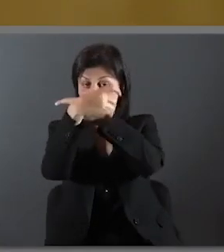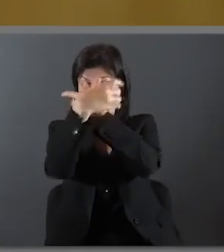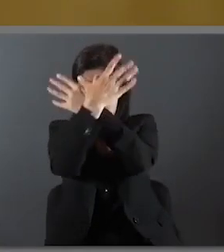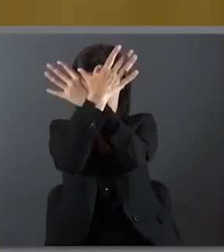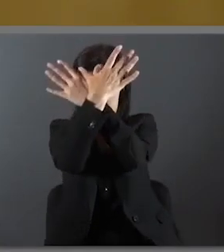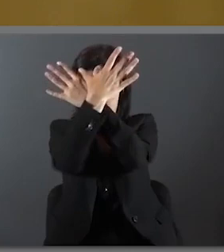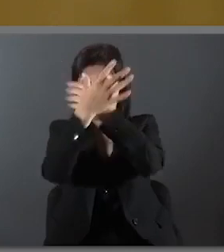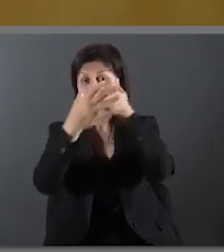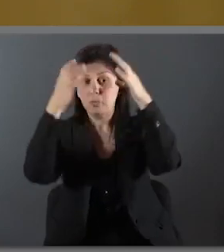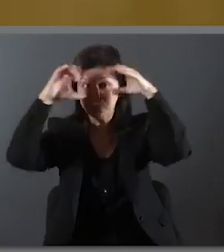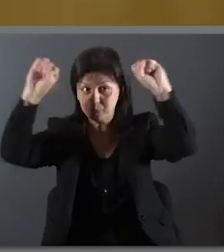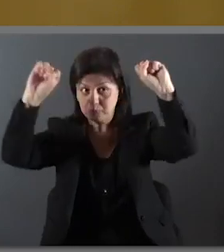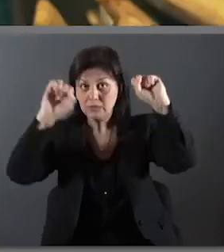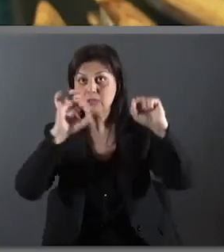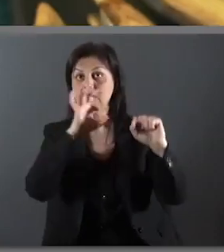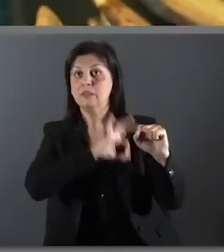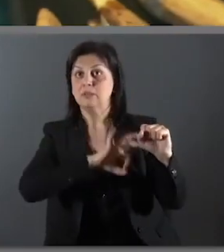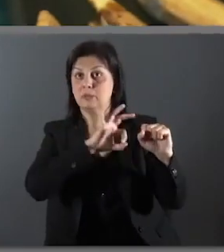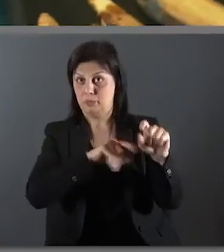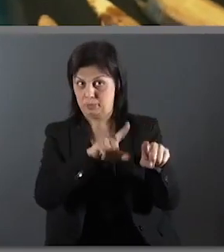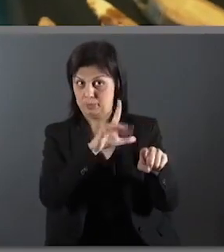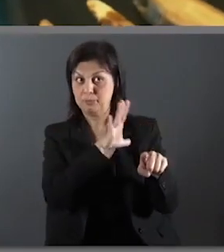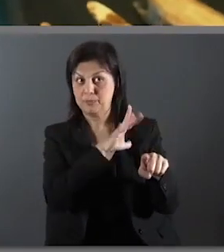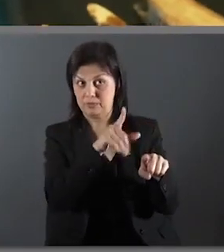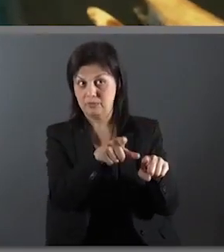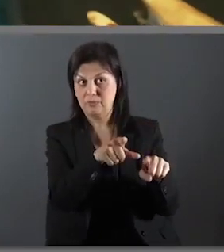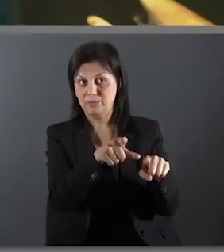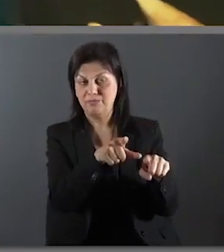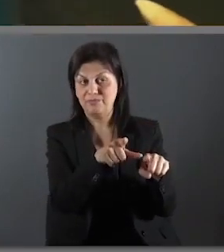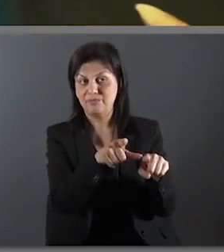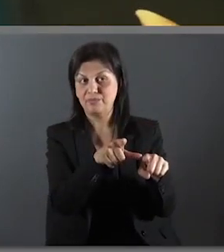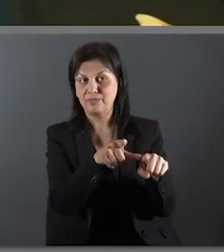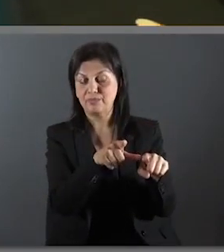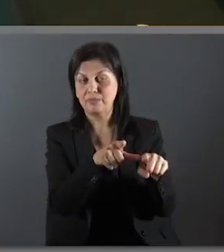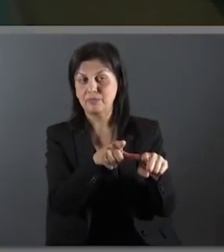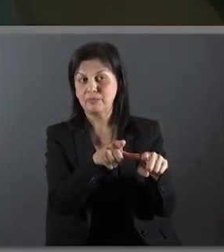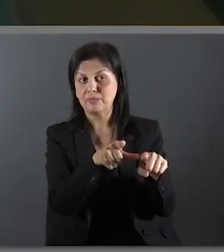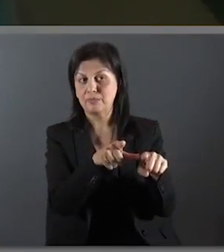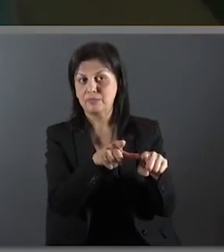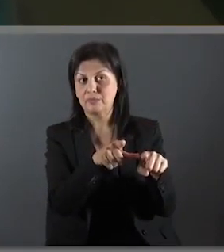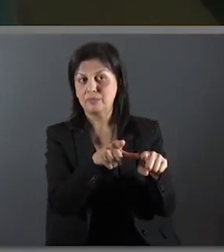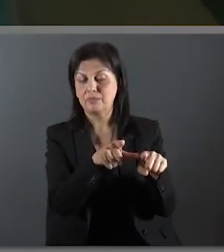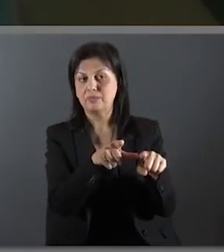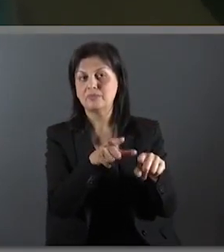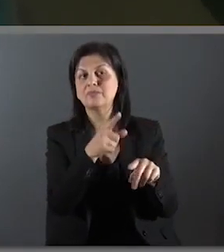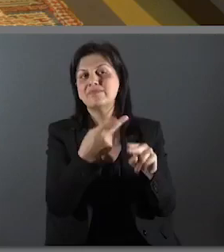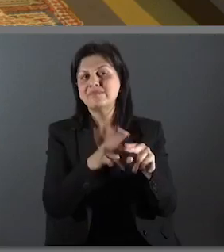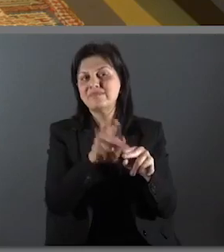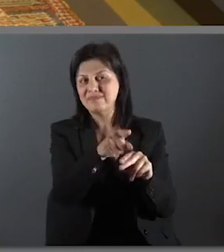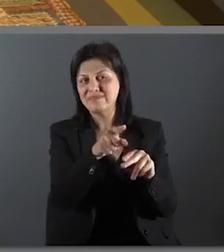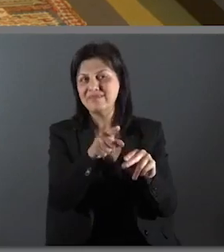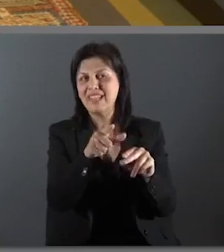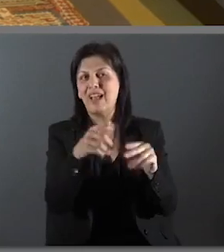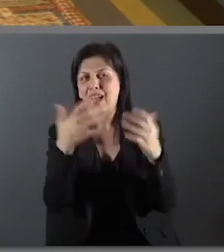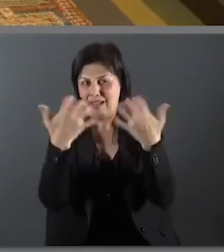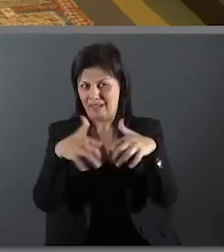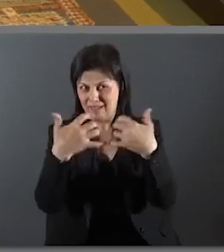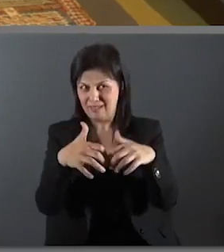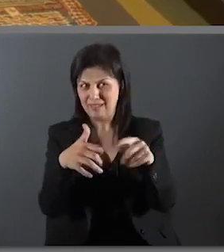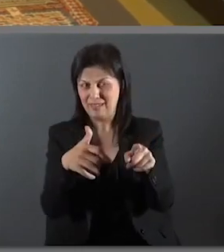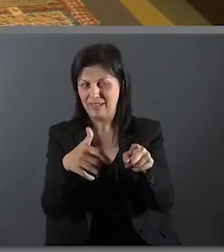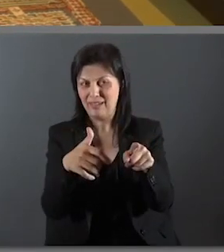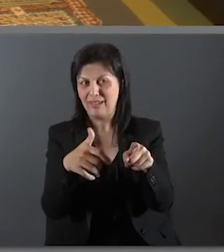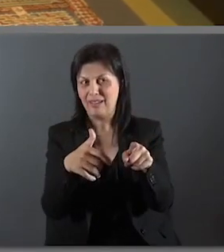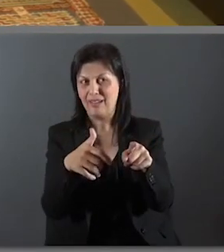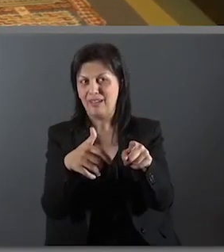buynuzundan ərsəyə gələrdi. Müzik Belə